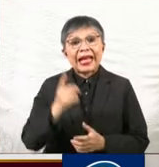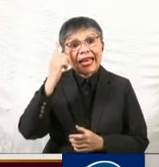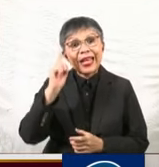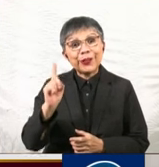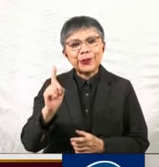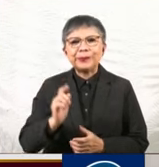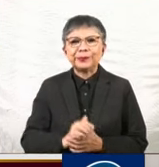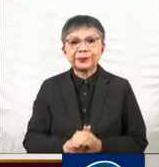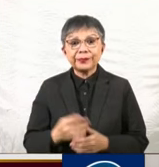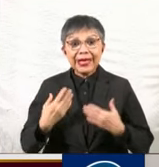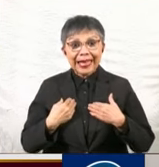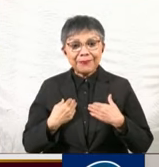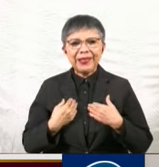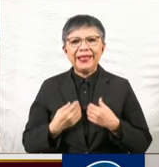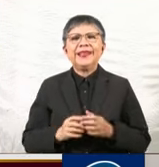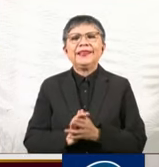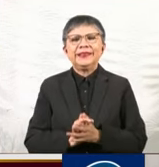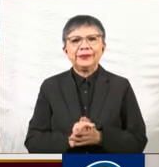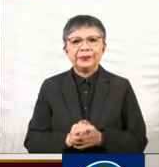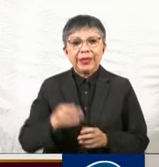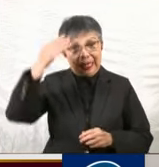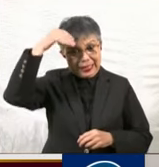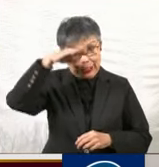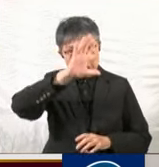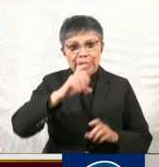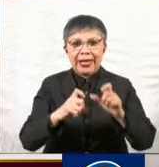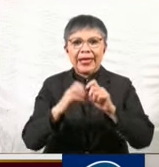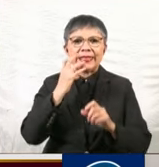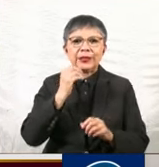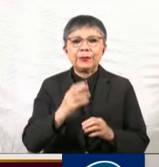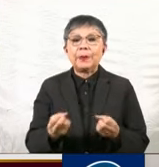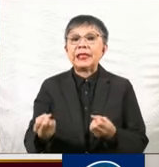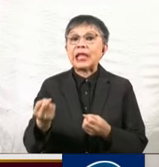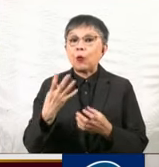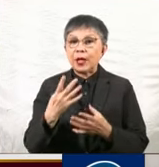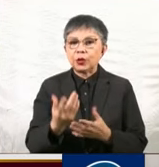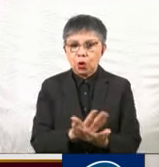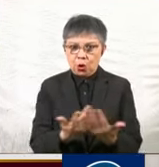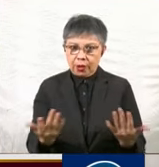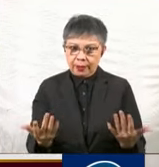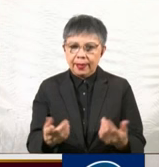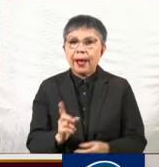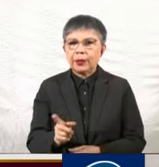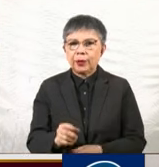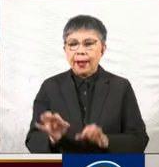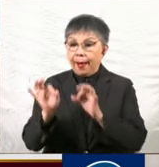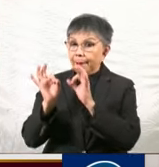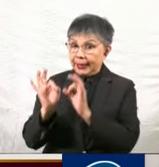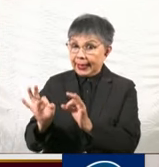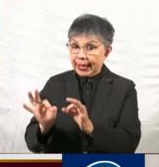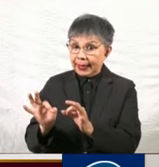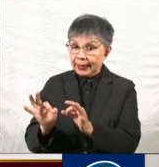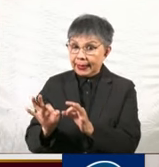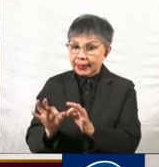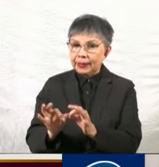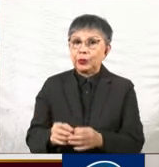karena itu pasangan Rida ingin memberikan jawaban terhadap hal tersebut pendidikan pada